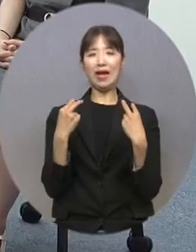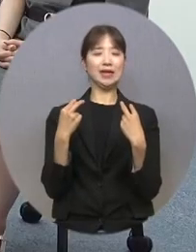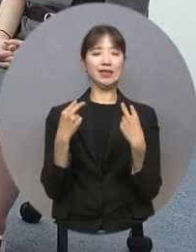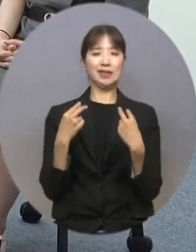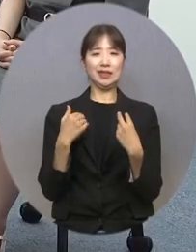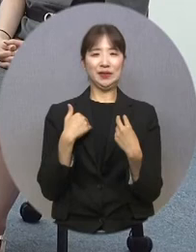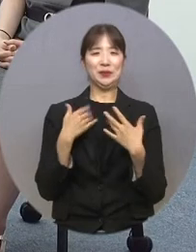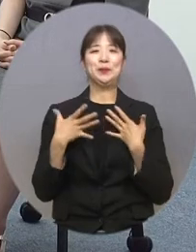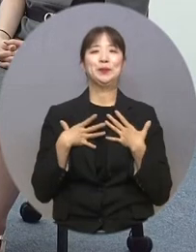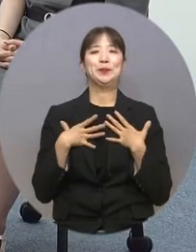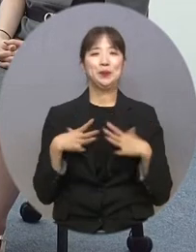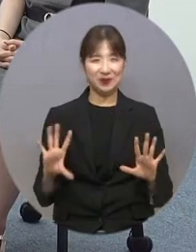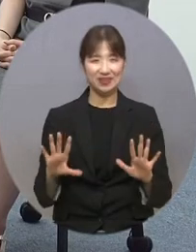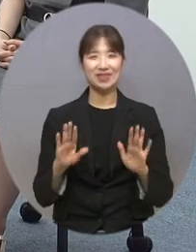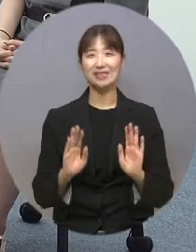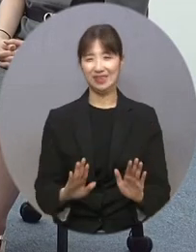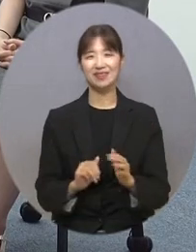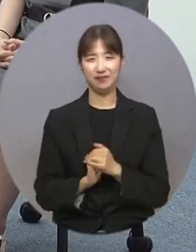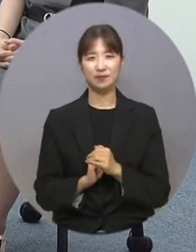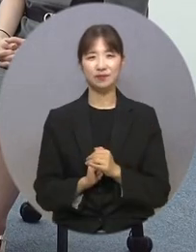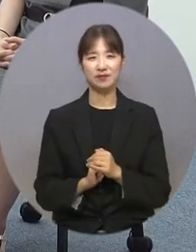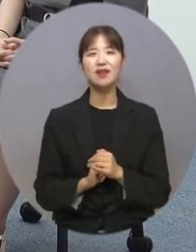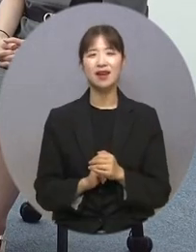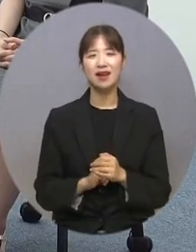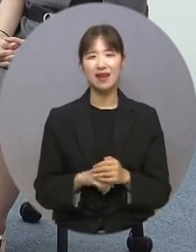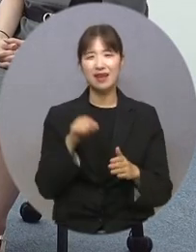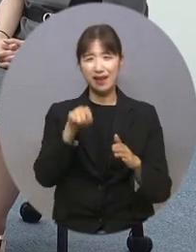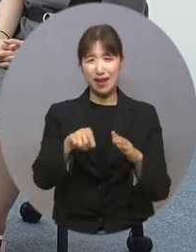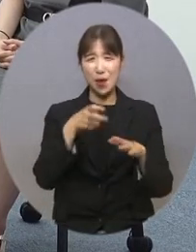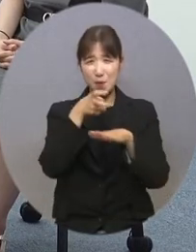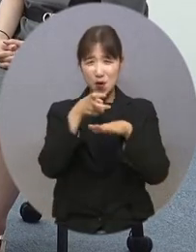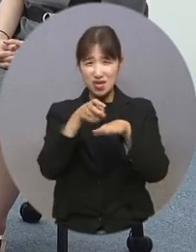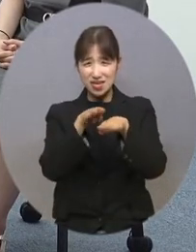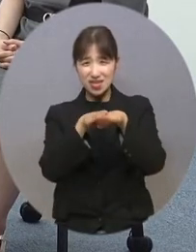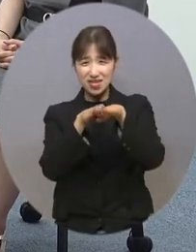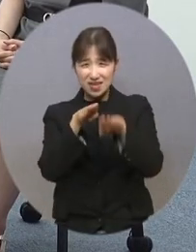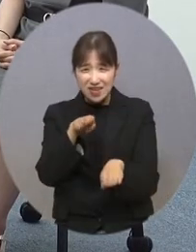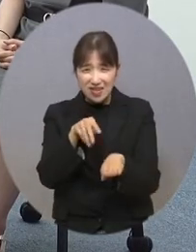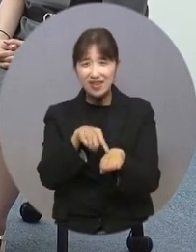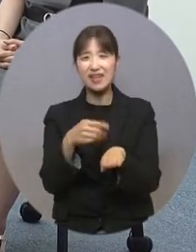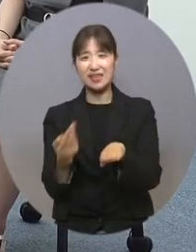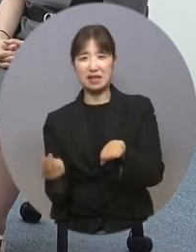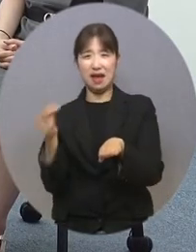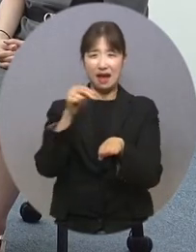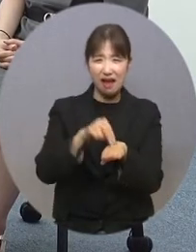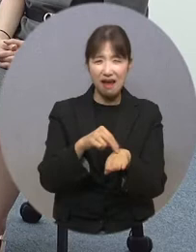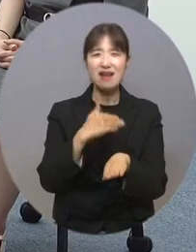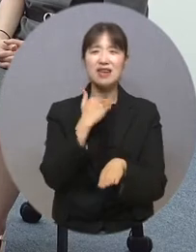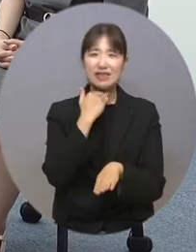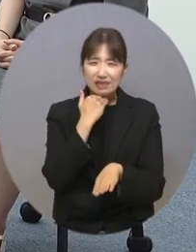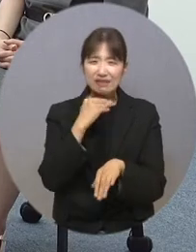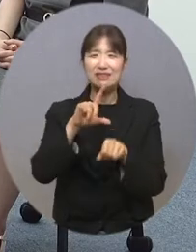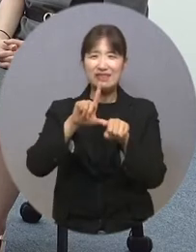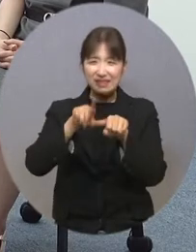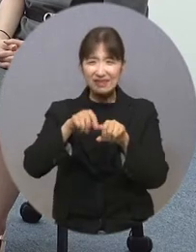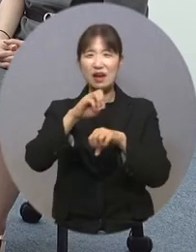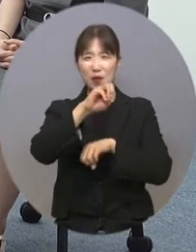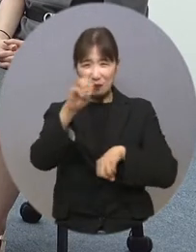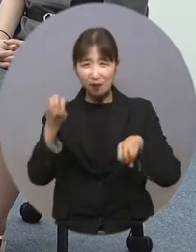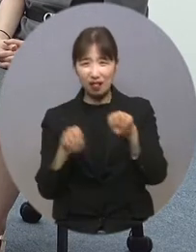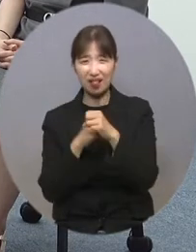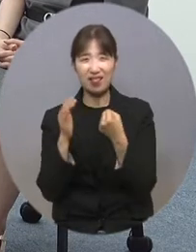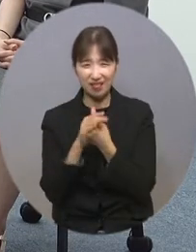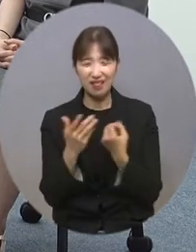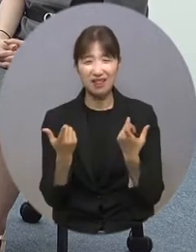람 음 이 기조 조상 퍼스 라 하더라도 그걸 내리고 기다려주고 타고 이런거에 대한 또 싫어 들이